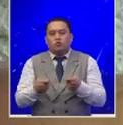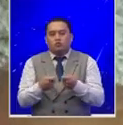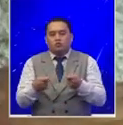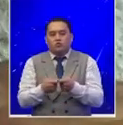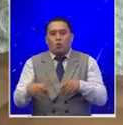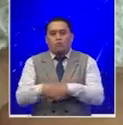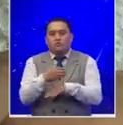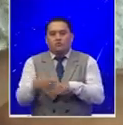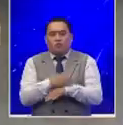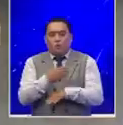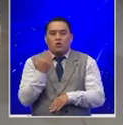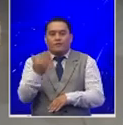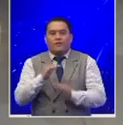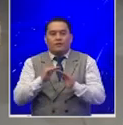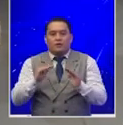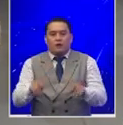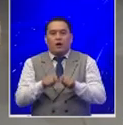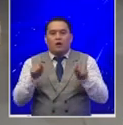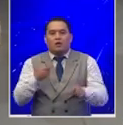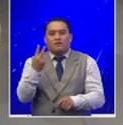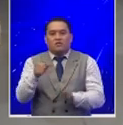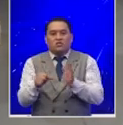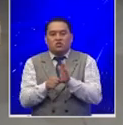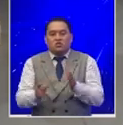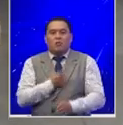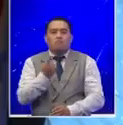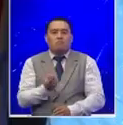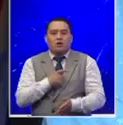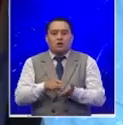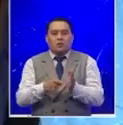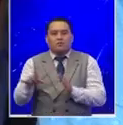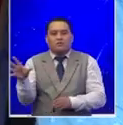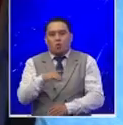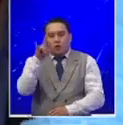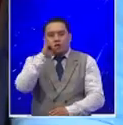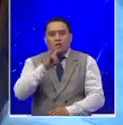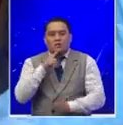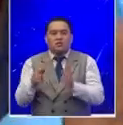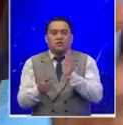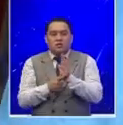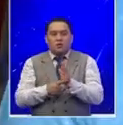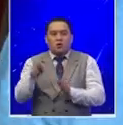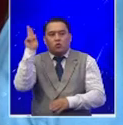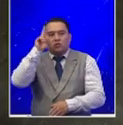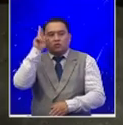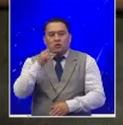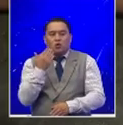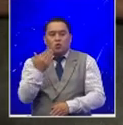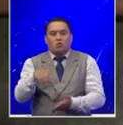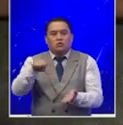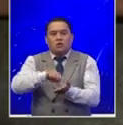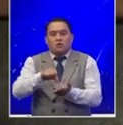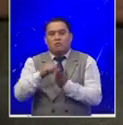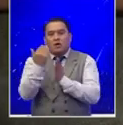одном лице. Уже сейчас его учениками открыты 26 обувных мастерских по всему Казахстану. Семеро учеников, как и Толипхан, являются